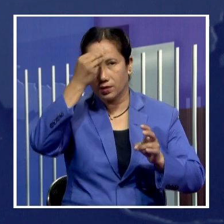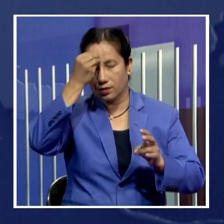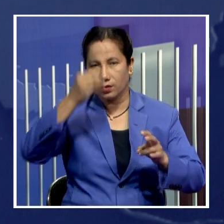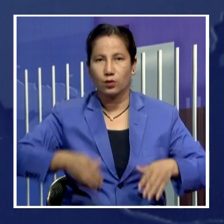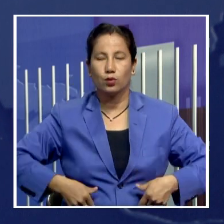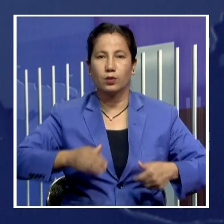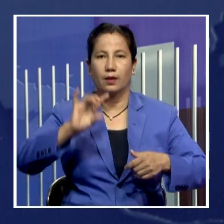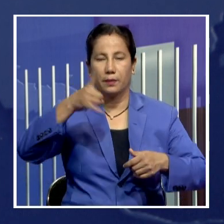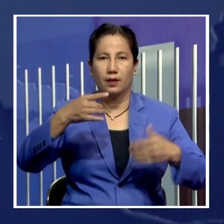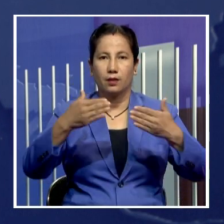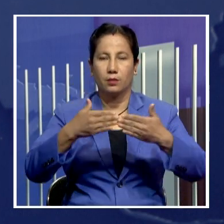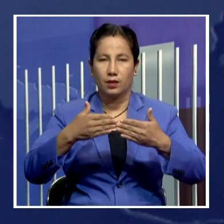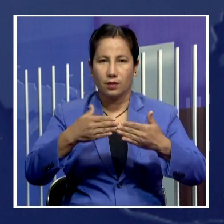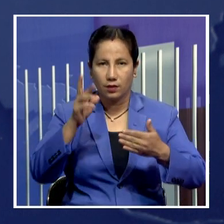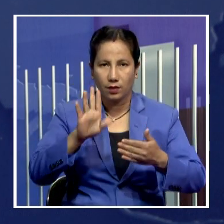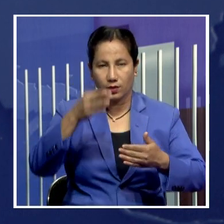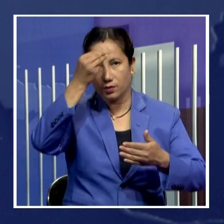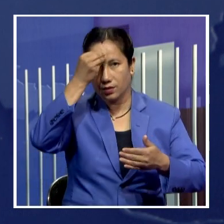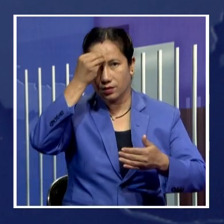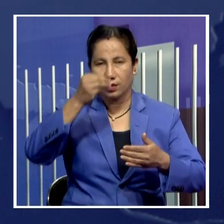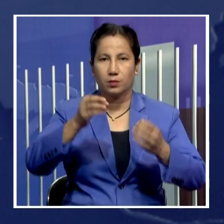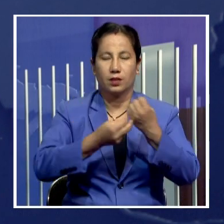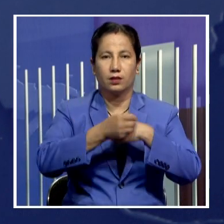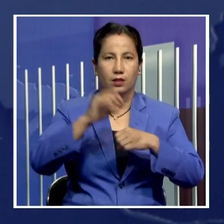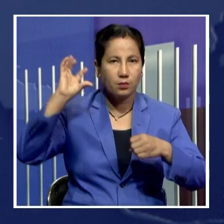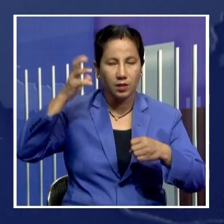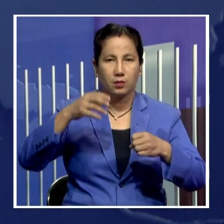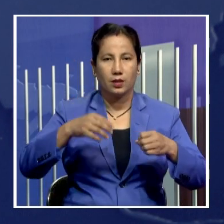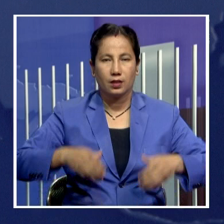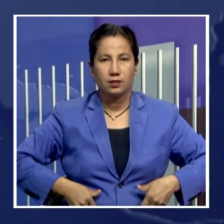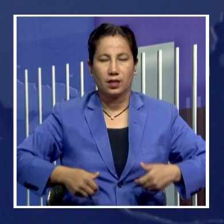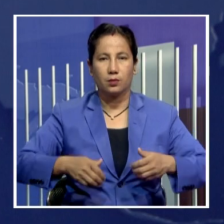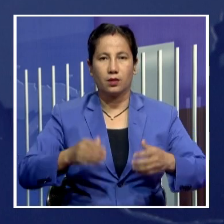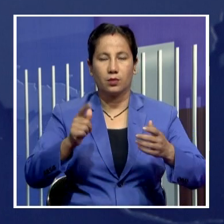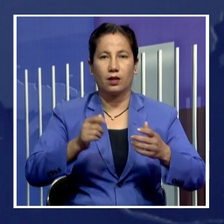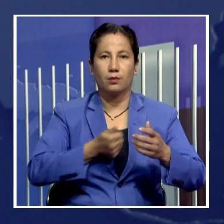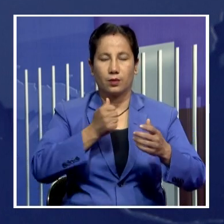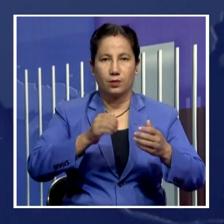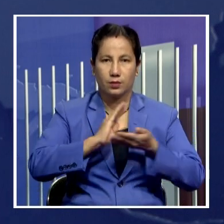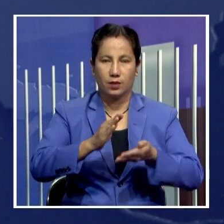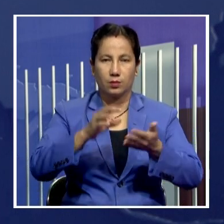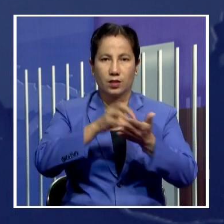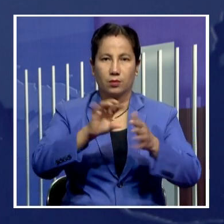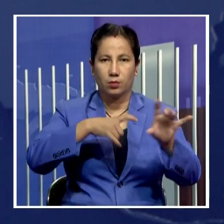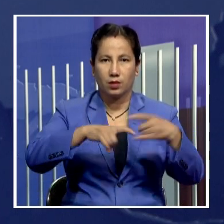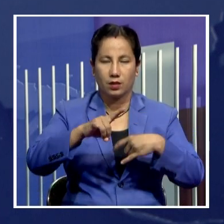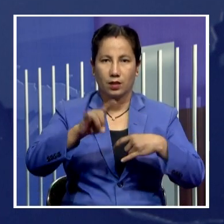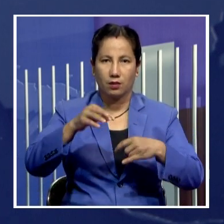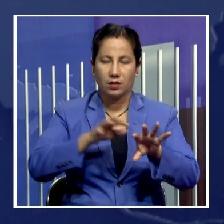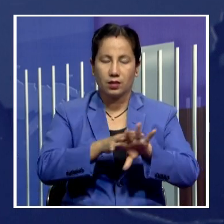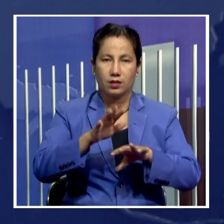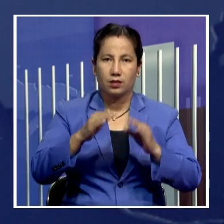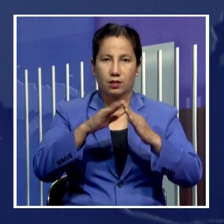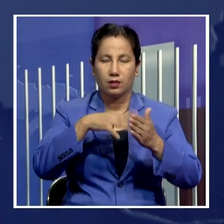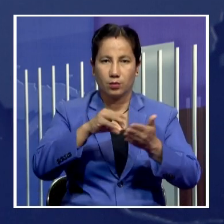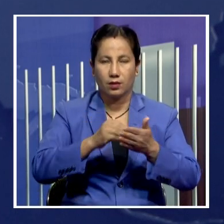छ। पुनर्मिलनको पर्व समेत रहेको दसैँमा देश विदेशबाट चाडपर्व मनाउन जन्मथलो फर्केर आउनेहरू धेरै छन्। तर घर